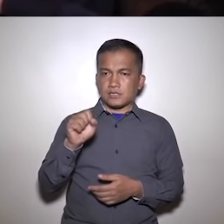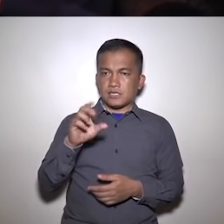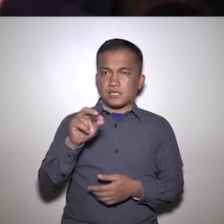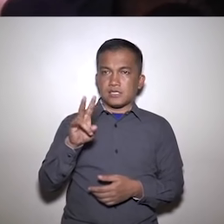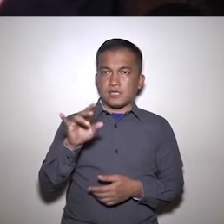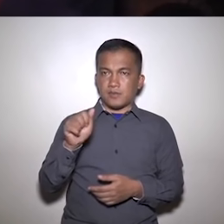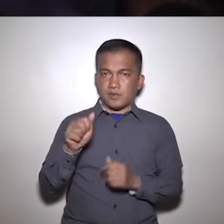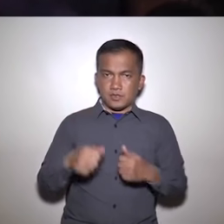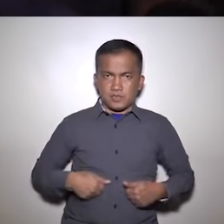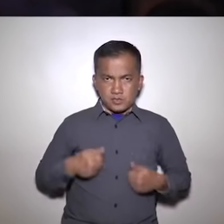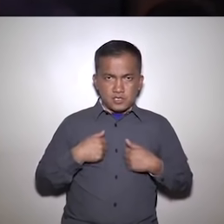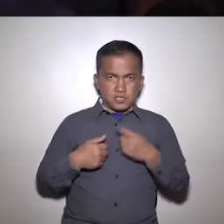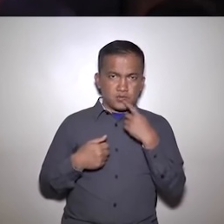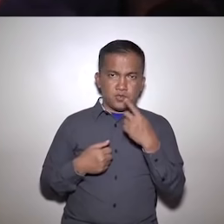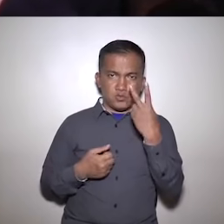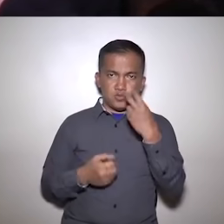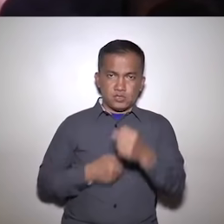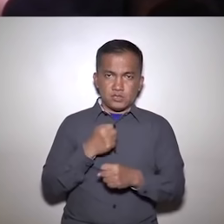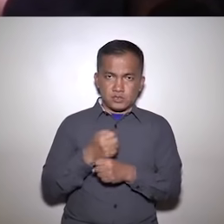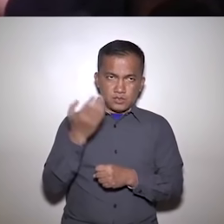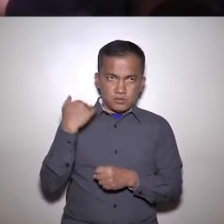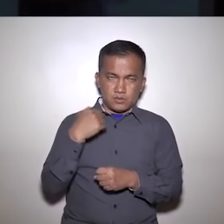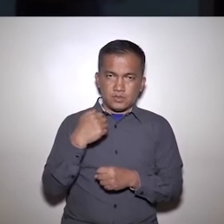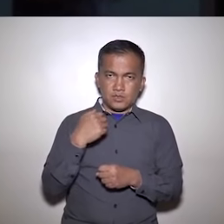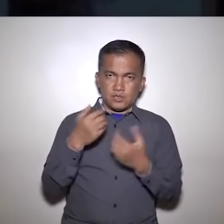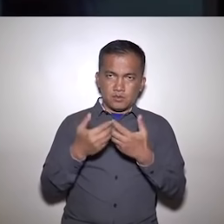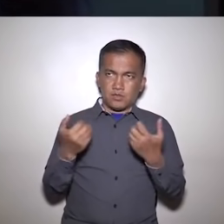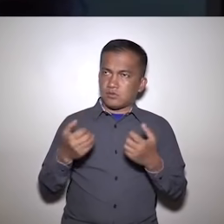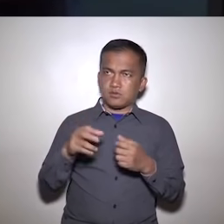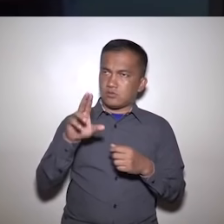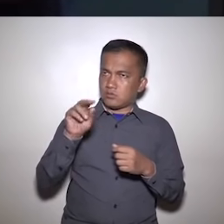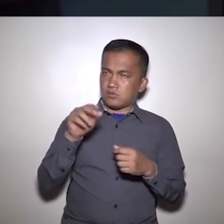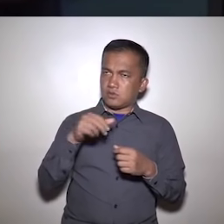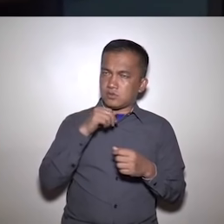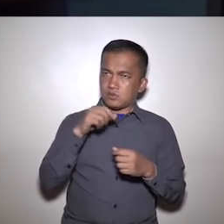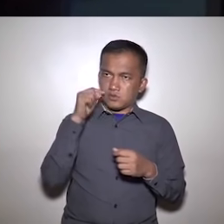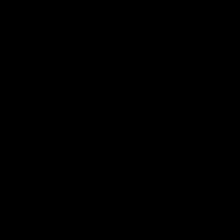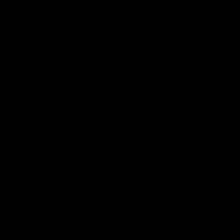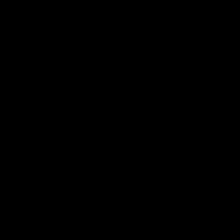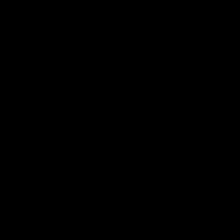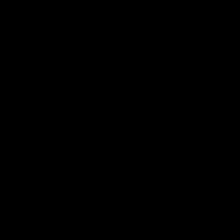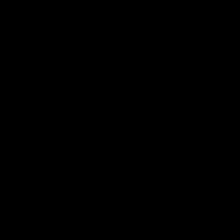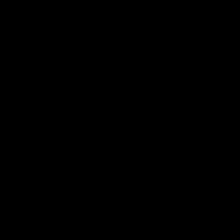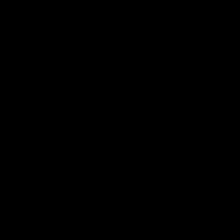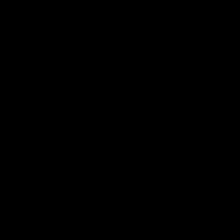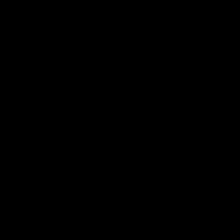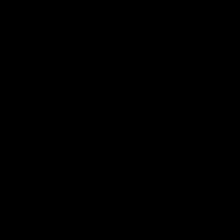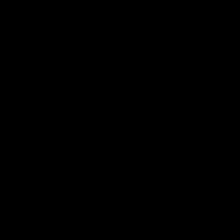Candaba po yung address. Sabi niya, 2 years ago pa rin kayo hiwalay. Hindi po. Sinungaling po yun. Hindi po totoo yun.